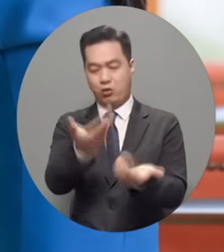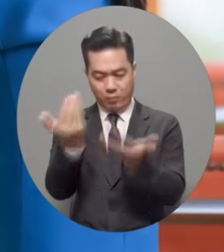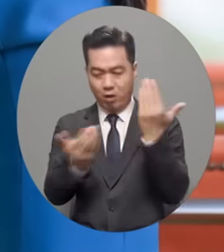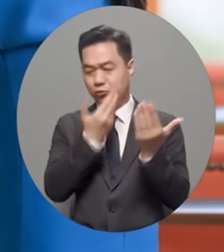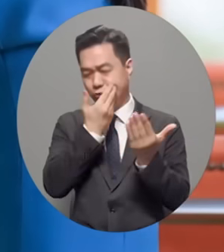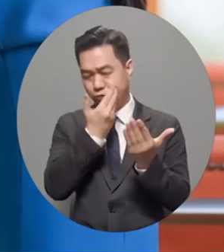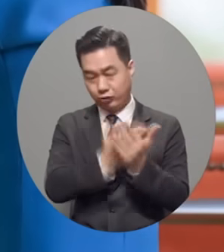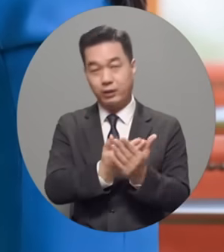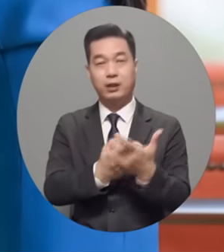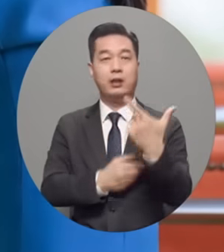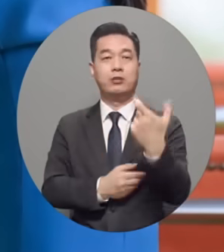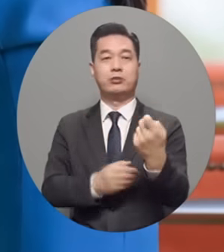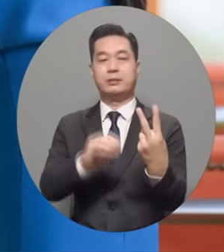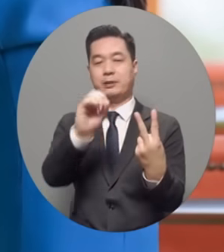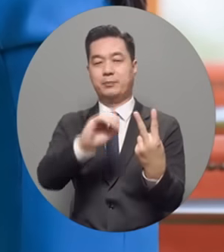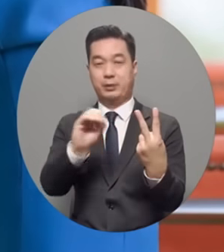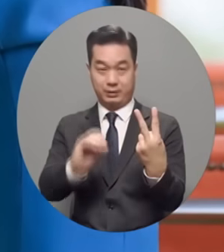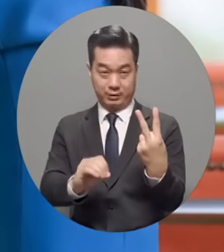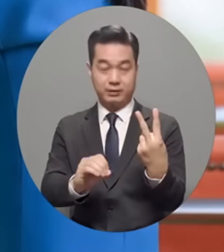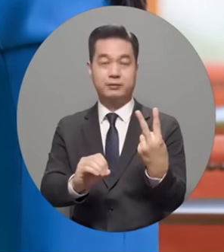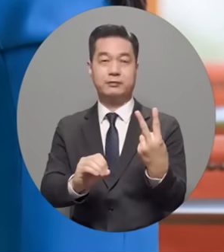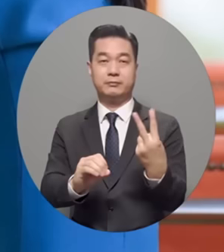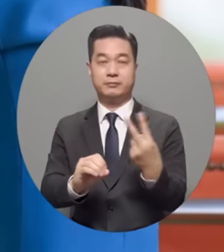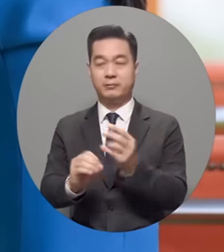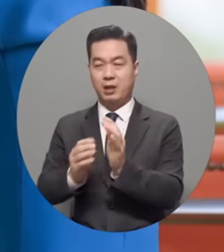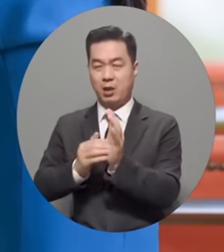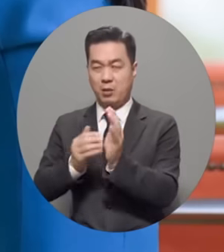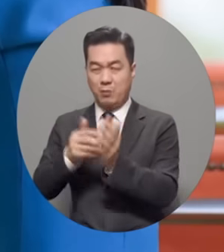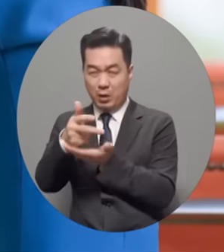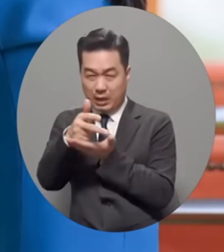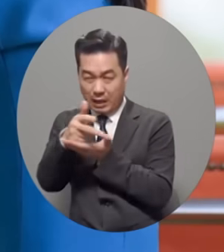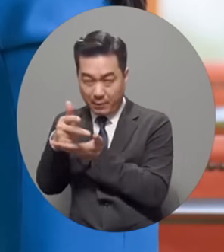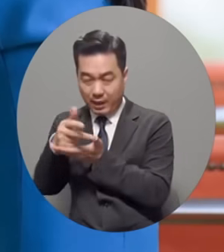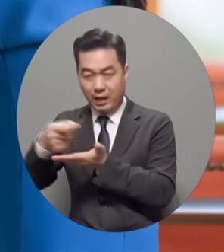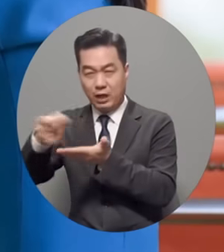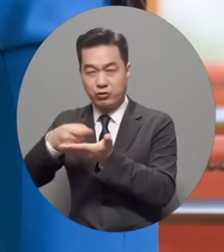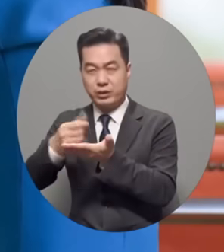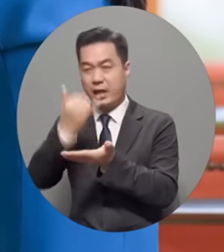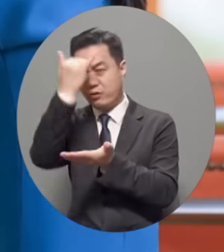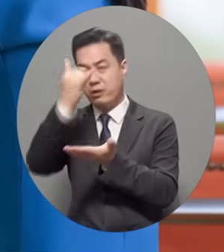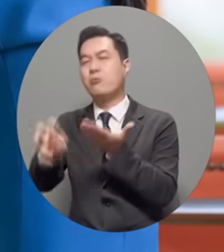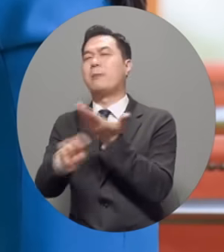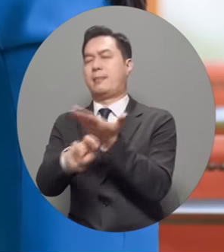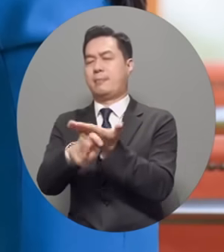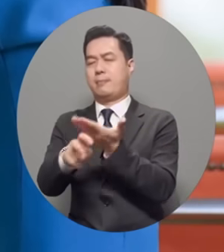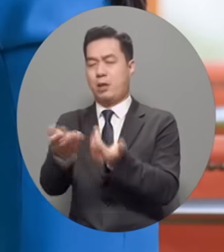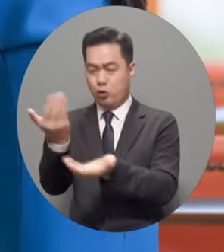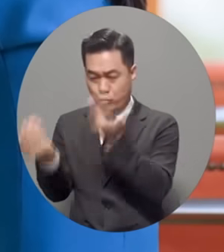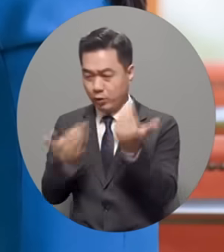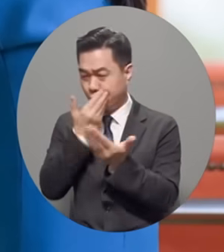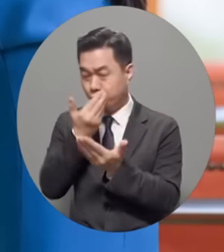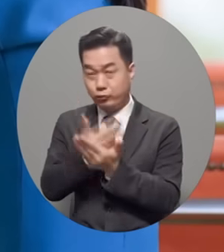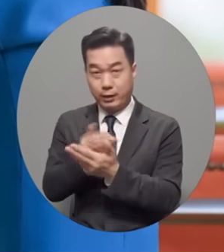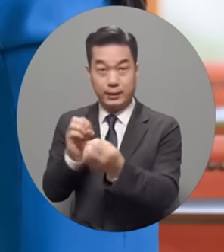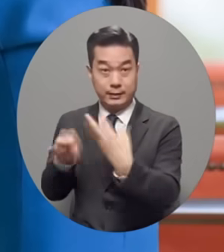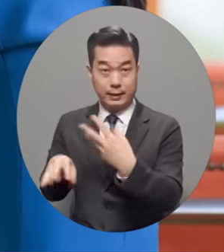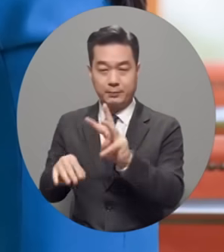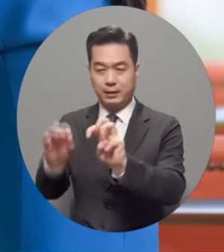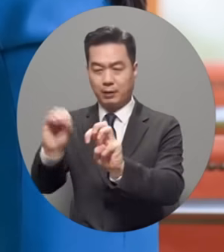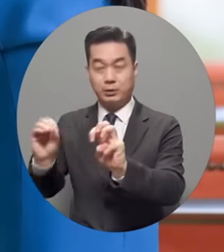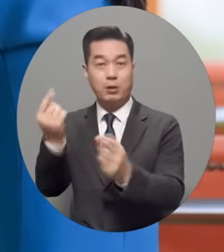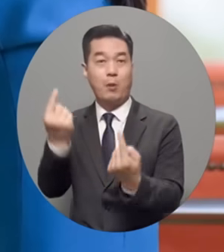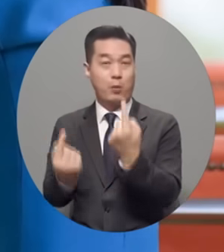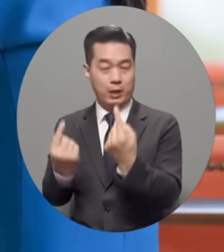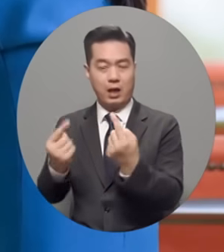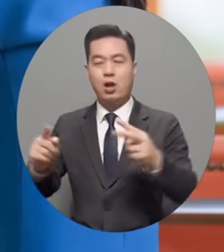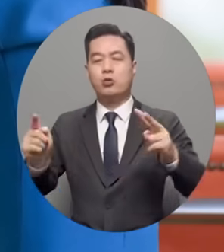응답은 62%로 몰래카메라를 사용한 취재윤리 위반에 대한 규명이 중요하다는 응답 30%보다